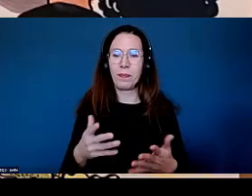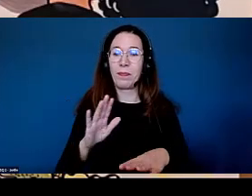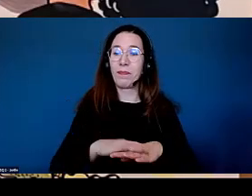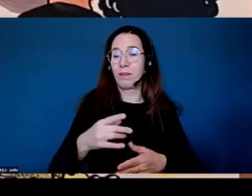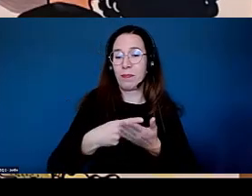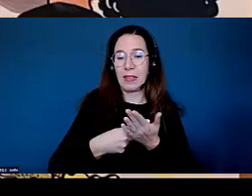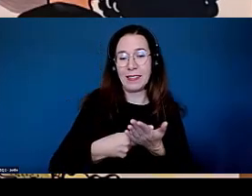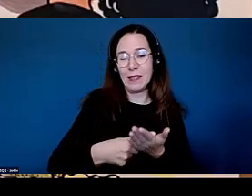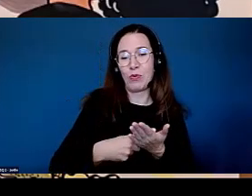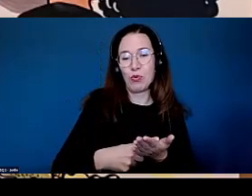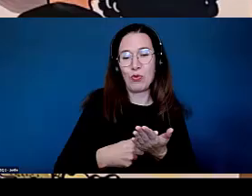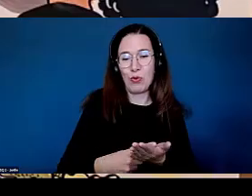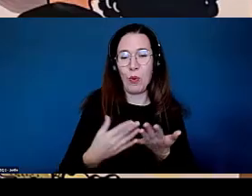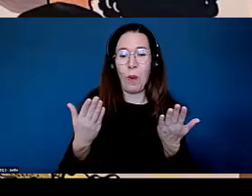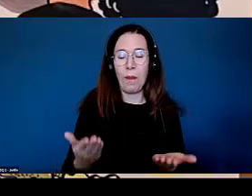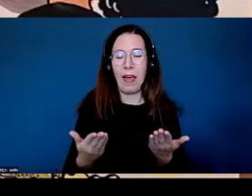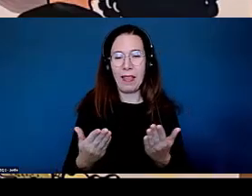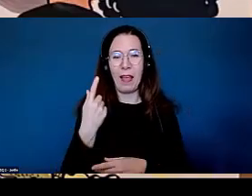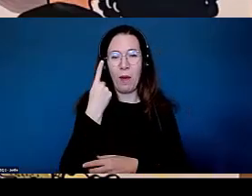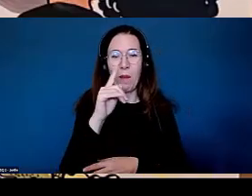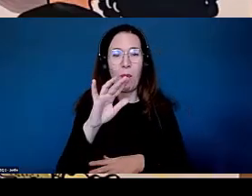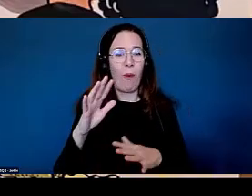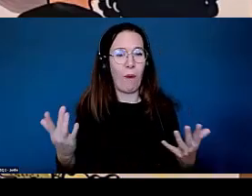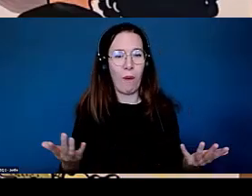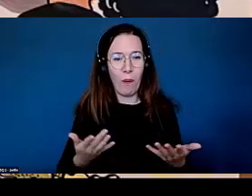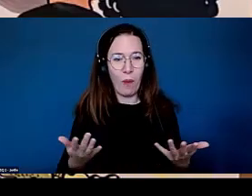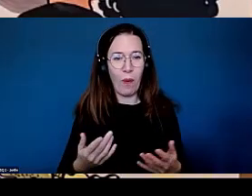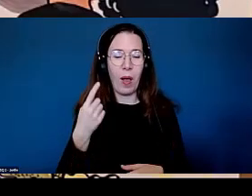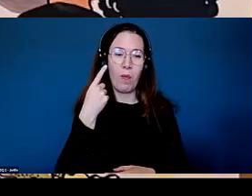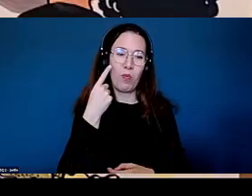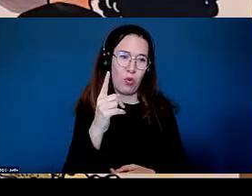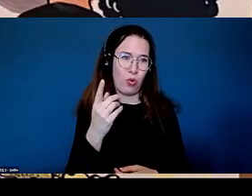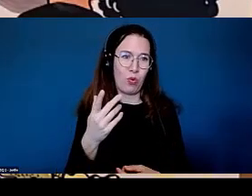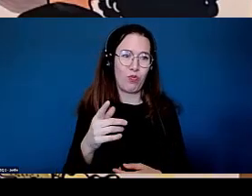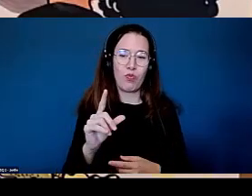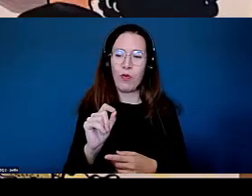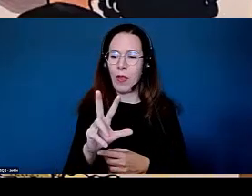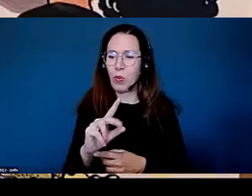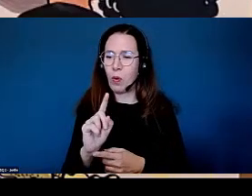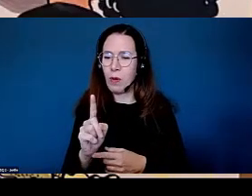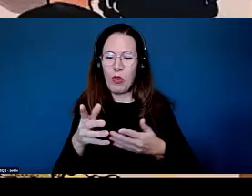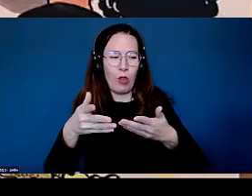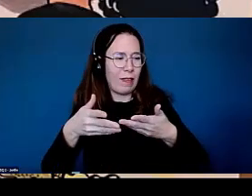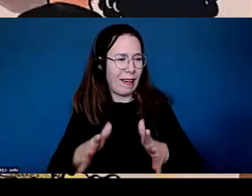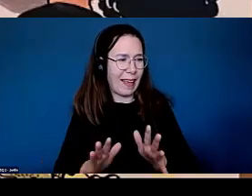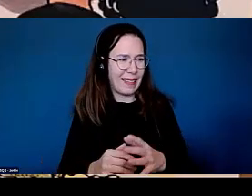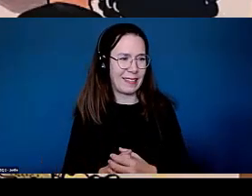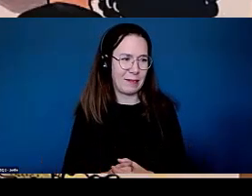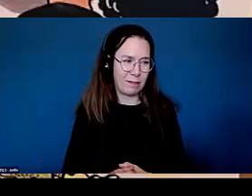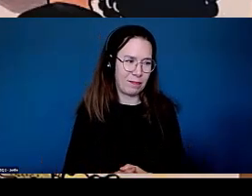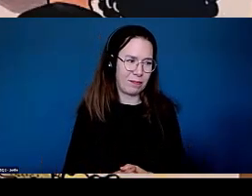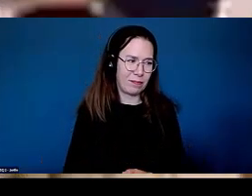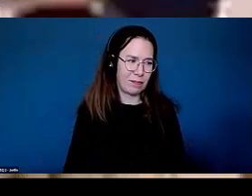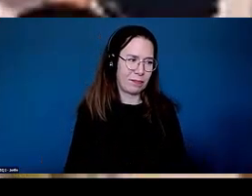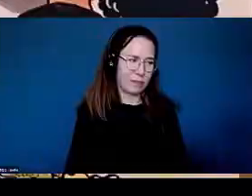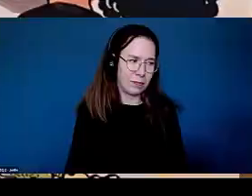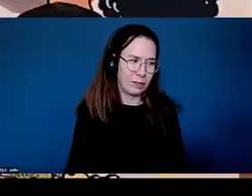notre discussion pour les prochaines 23 minutes, plus ou